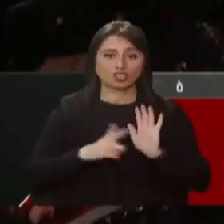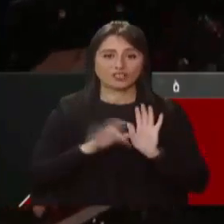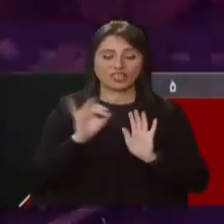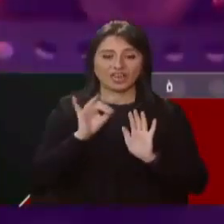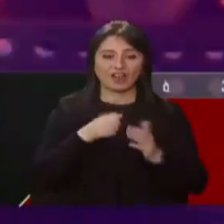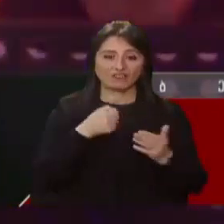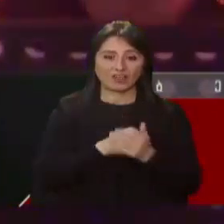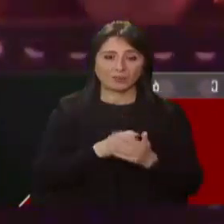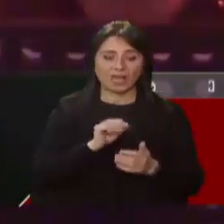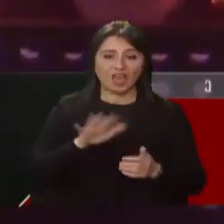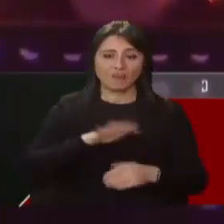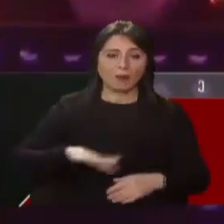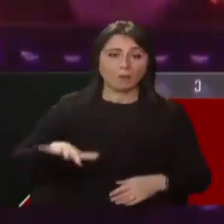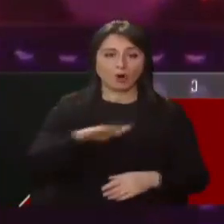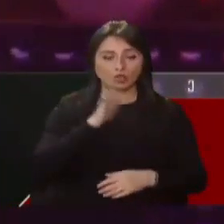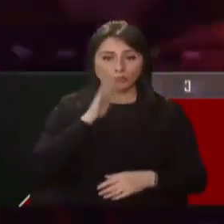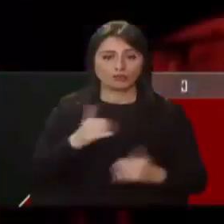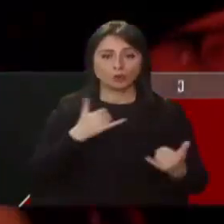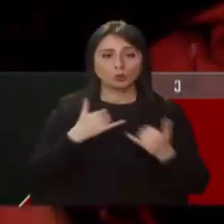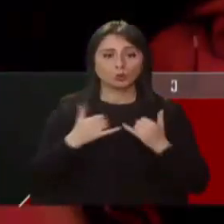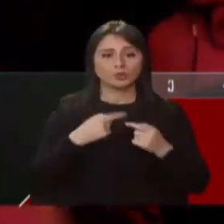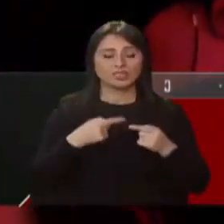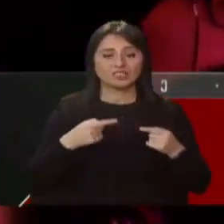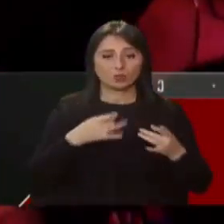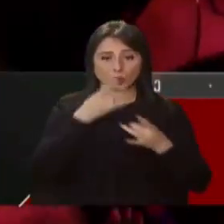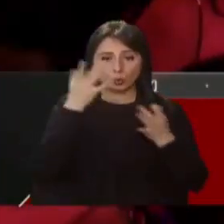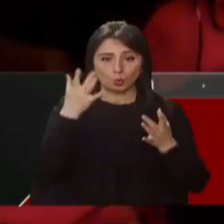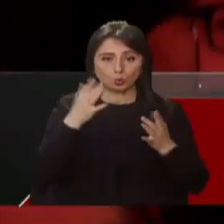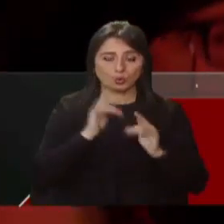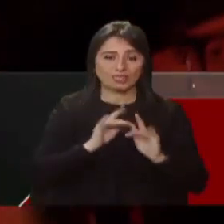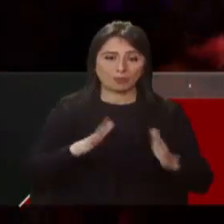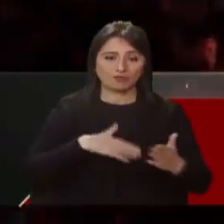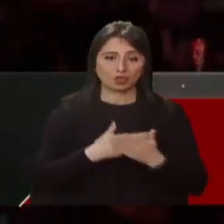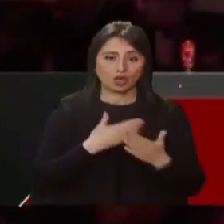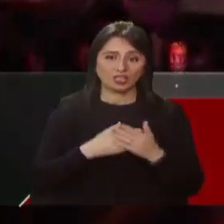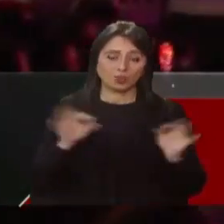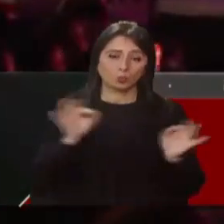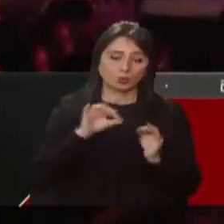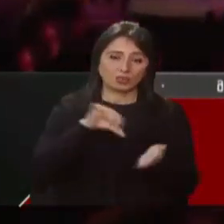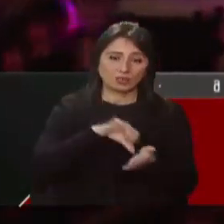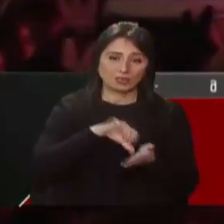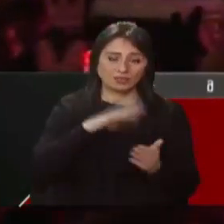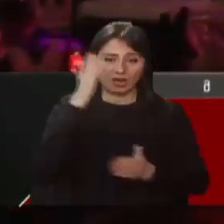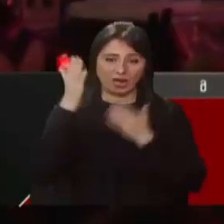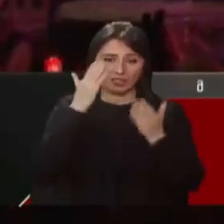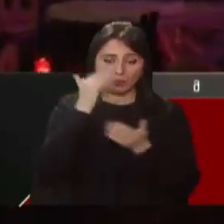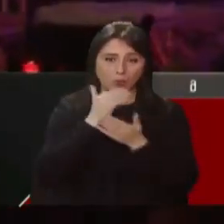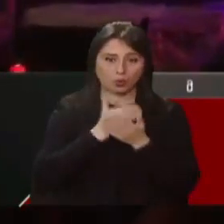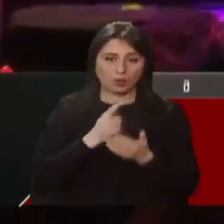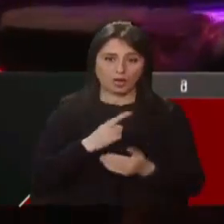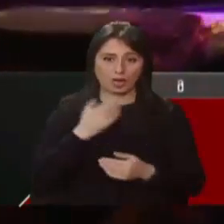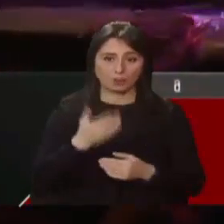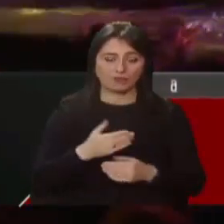იანვრის ჩათვლით ევროპის მოედანზე გაიმართება, სადაც სტუმრებს სხვადასხვა კულტურული და საბავშვო აქტივობა, მუსიკალური წარმოდგენები და გასართობი პროგრამები